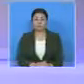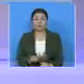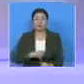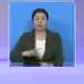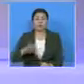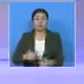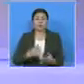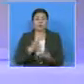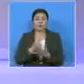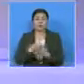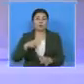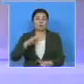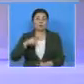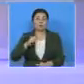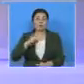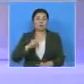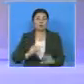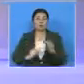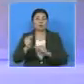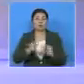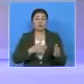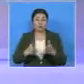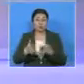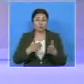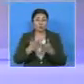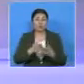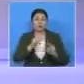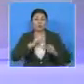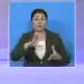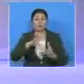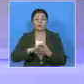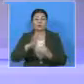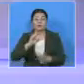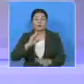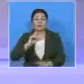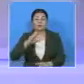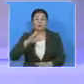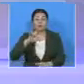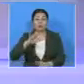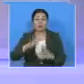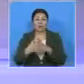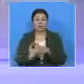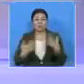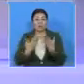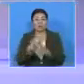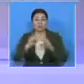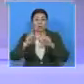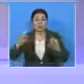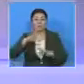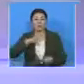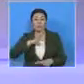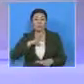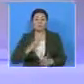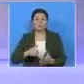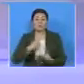Облыс әкімі Ералы Тоғжанов жол құрылысы жұмысымен танысты. Сондай-ақ Есет Батыр тұрғын үй алабының 4-ші шағын аудандағы жаңа мектепте болды.